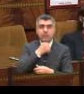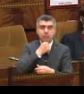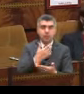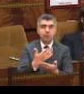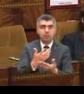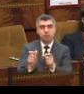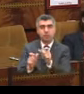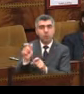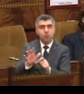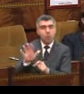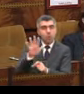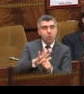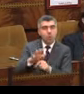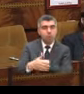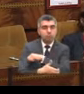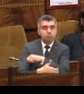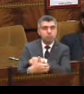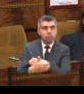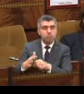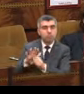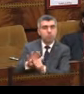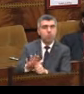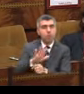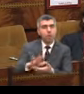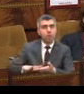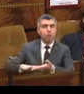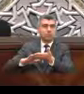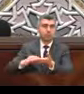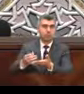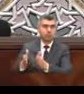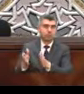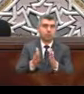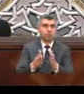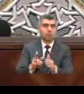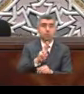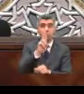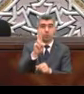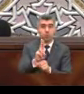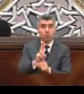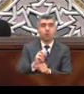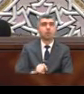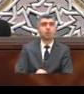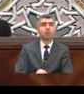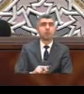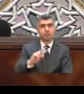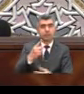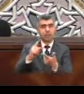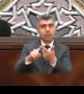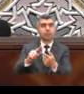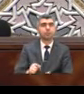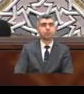ومختلف الفئات التي تعاني الهشاشة والإقصاء الاجتماعي؟ شكرا. طيب، تقديم سؤال فريقي ومجموعة المعارضة.